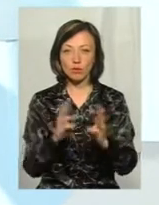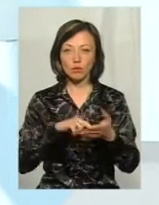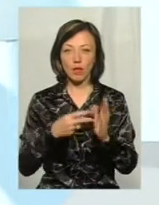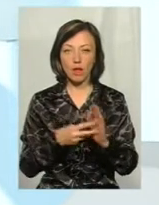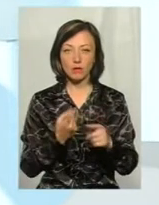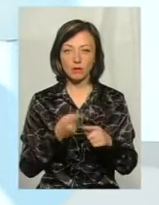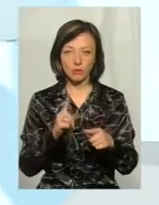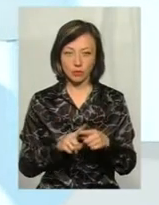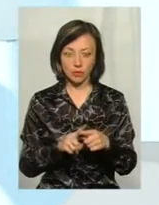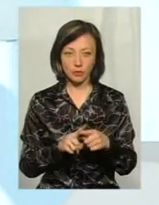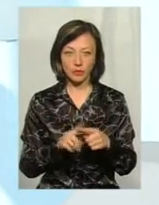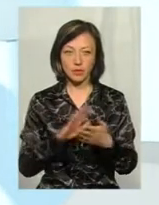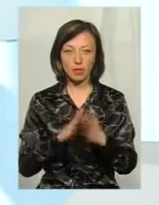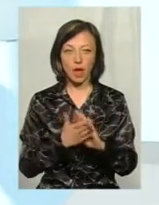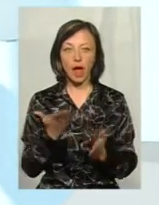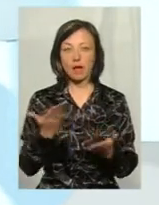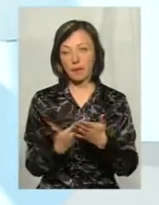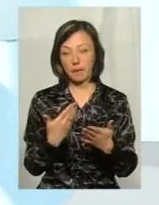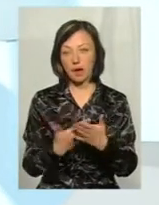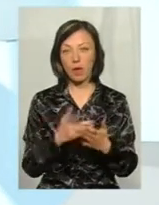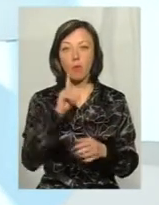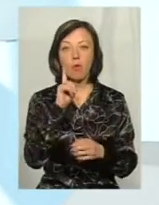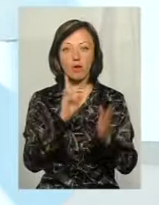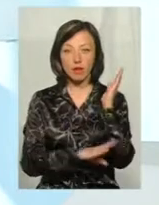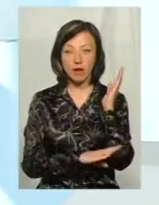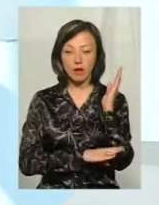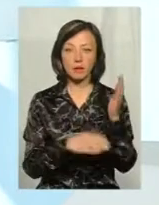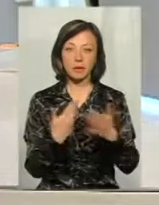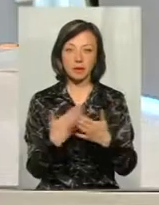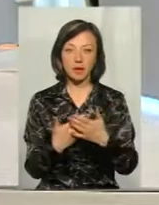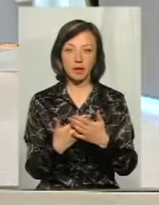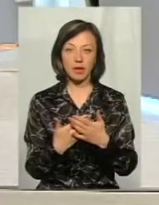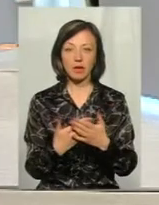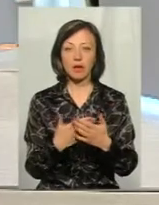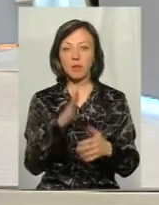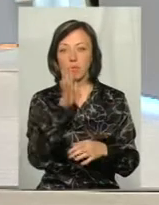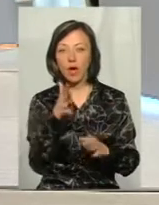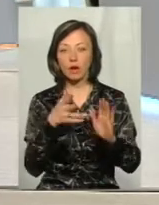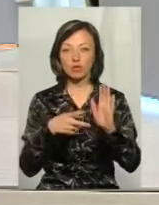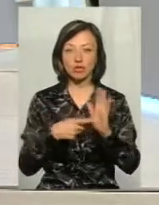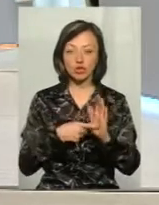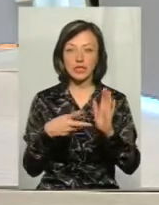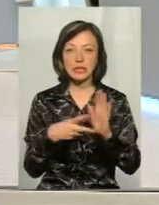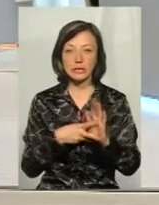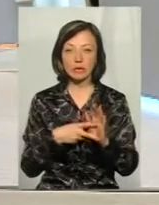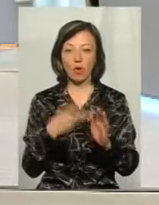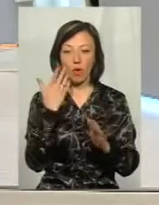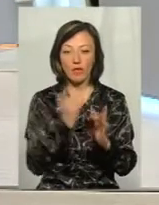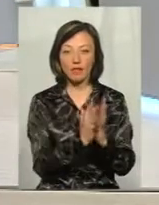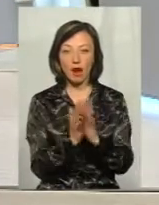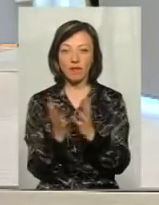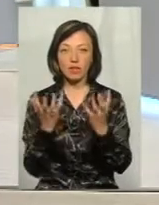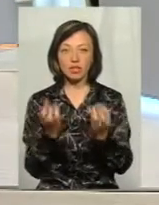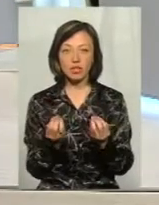цю безпеку. А якщо взяти, якщо молодняки, якщо вони в віці, там, скажімо, 5, 6, 7 років, коли трава ще